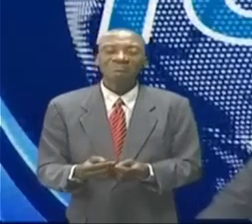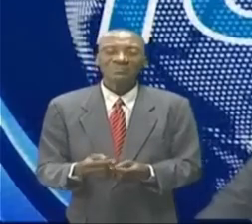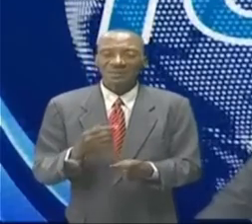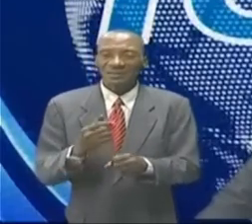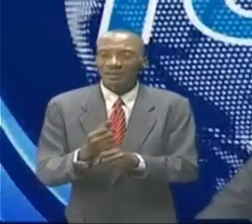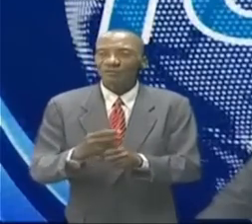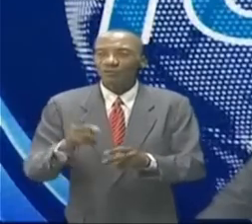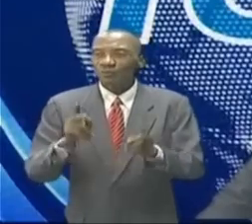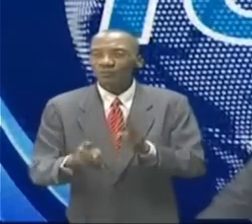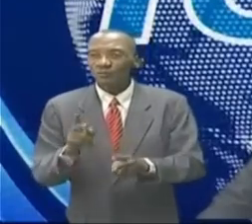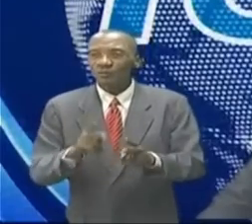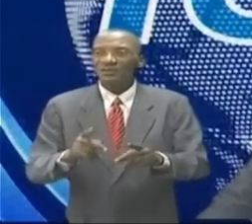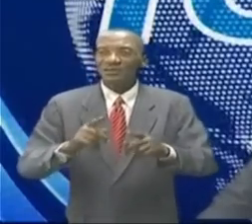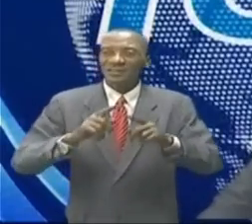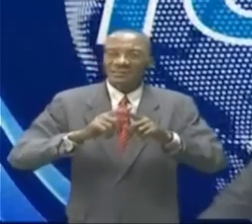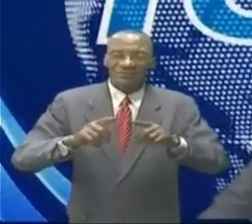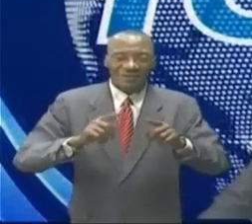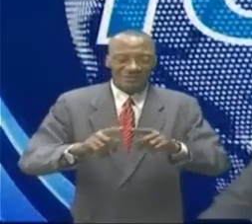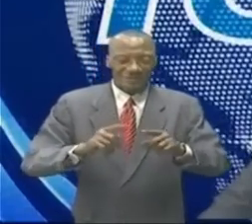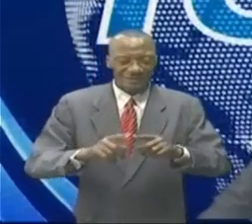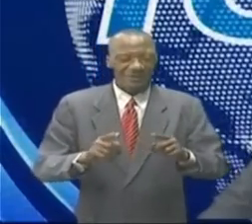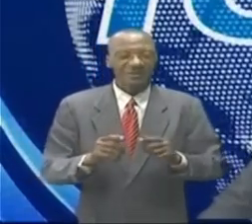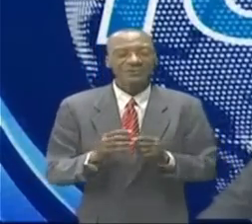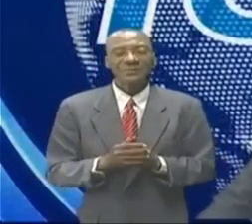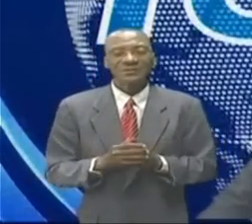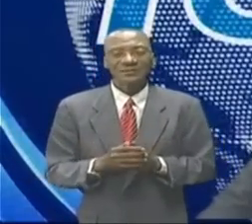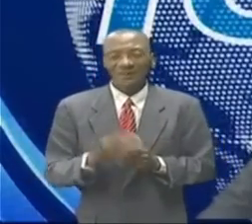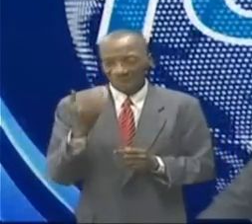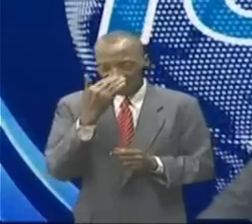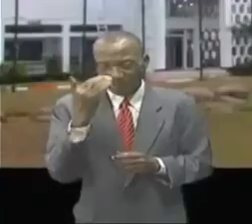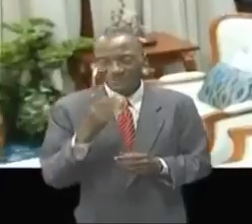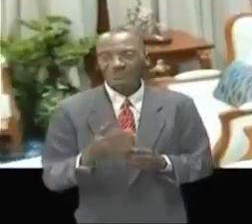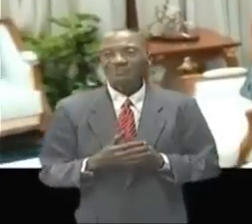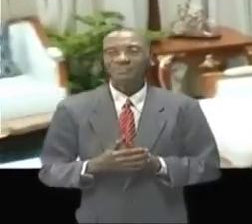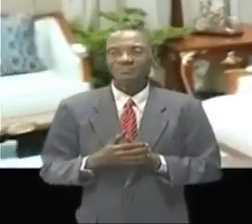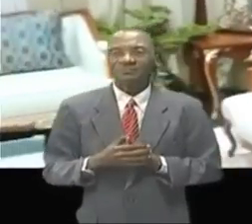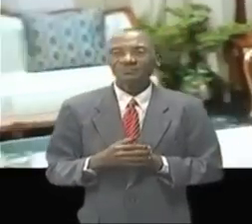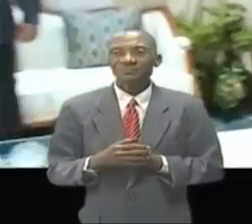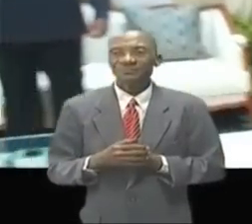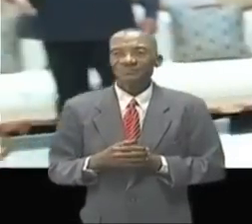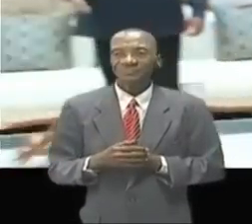auprès de Félix-Antoine Tshisekedi Tshilombo. Les détails dans ses reportages.